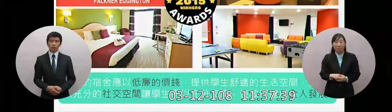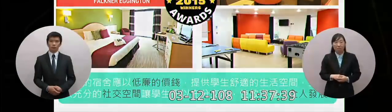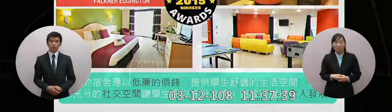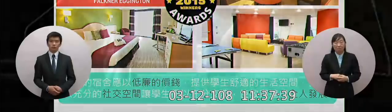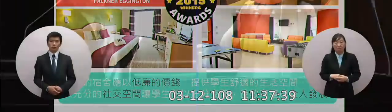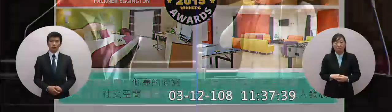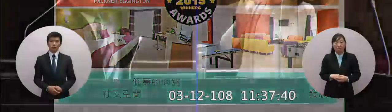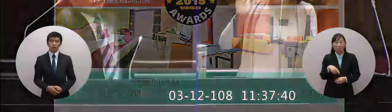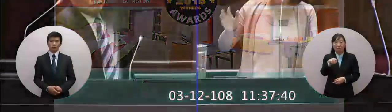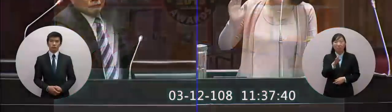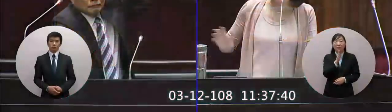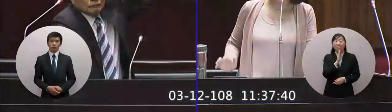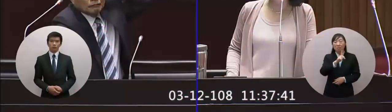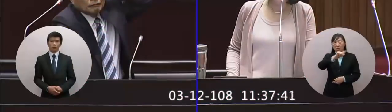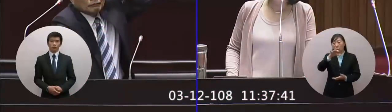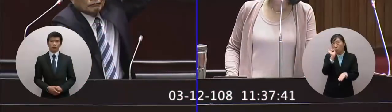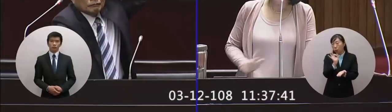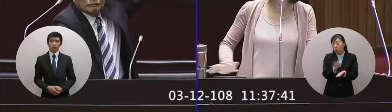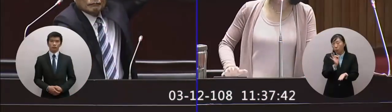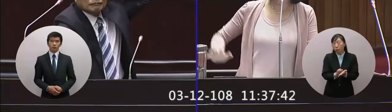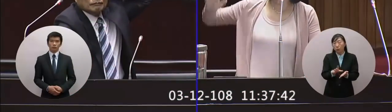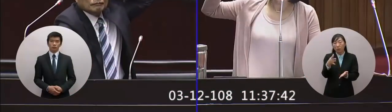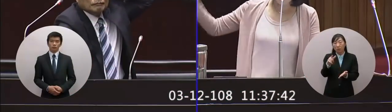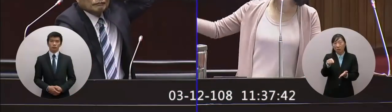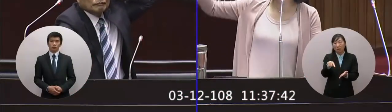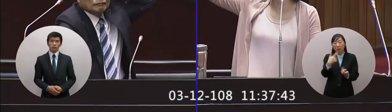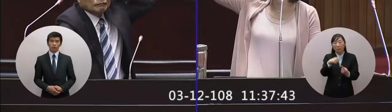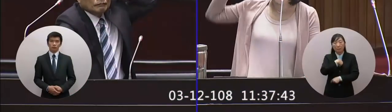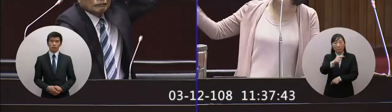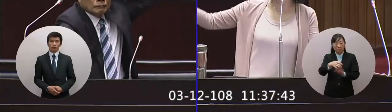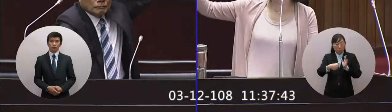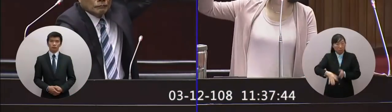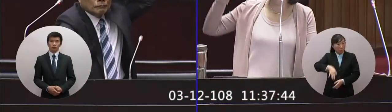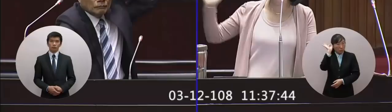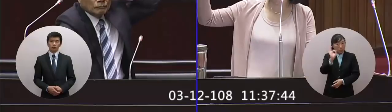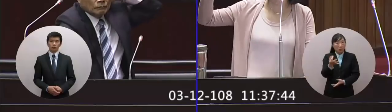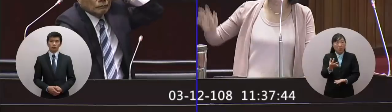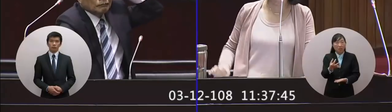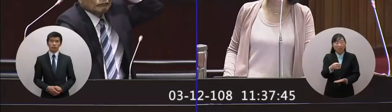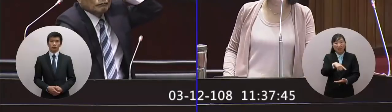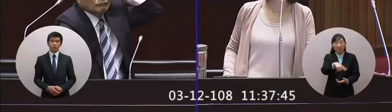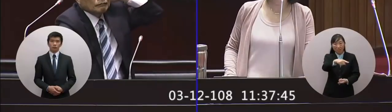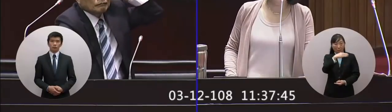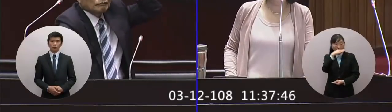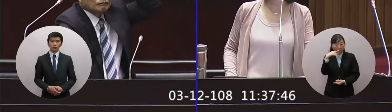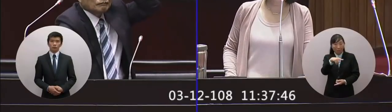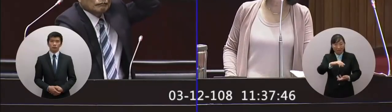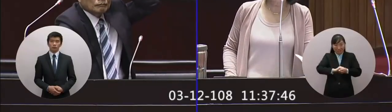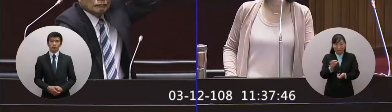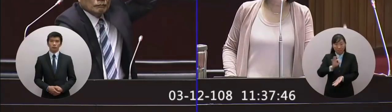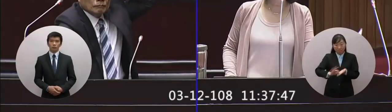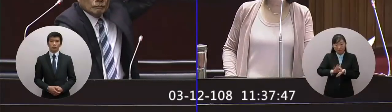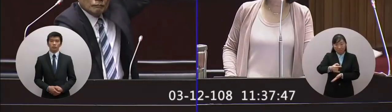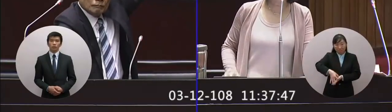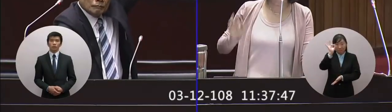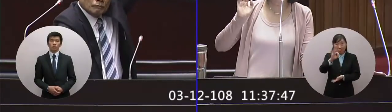实它是物美价廉的，不是说好品质、好设备就一定收费的贵。在英